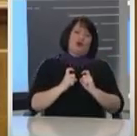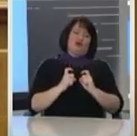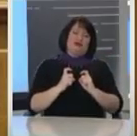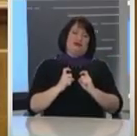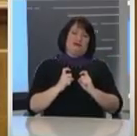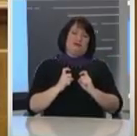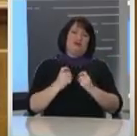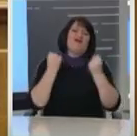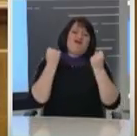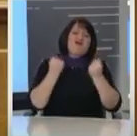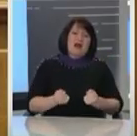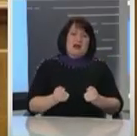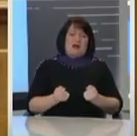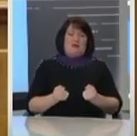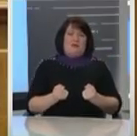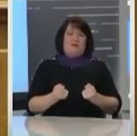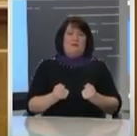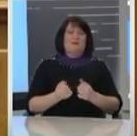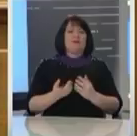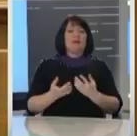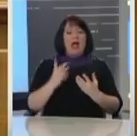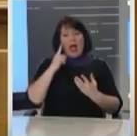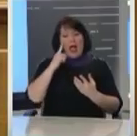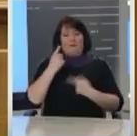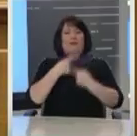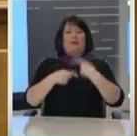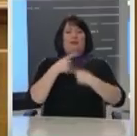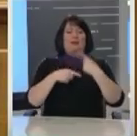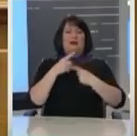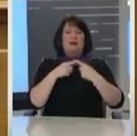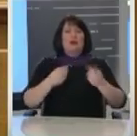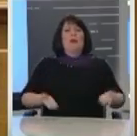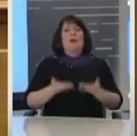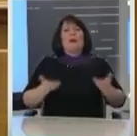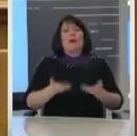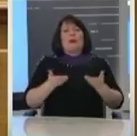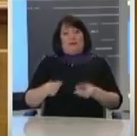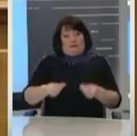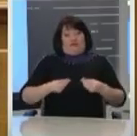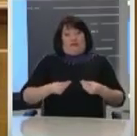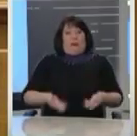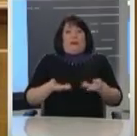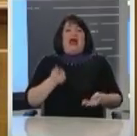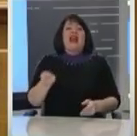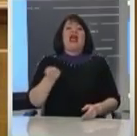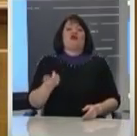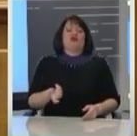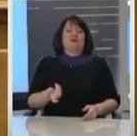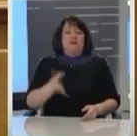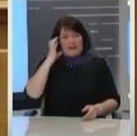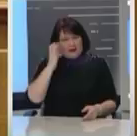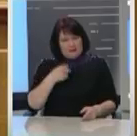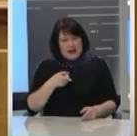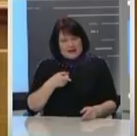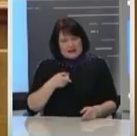Υποχρεώσεις βαριές, με άλοθη μία ελάφρυνση του χρέους, που θυμίζω